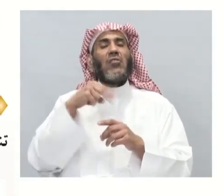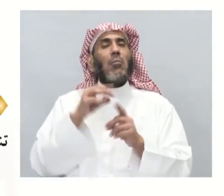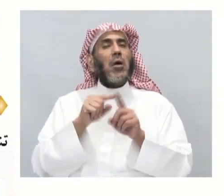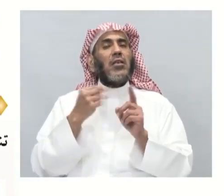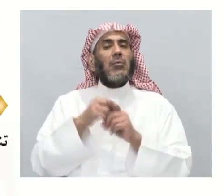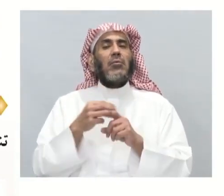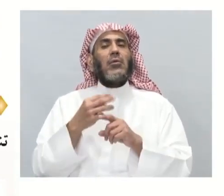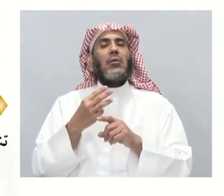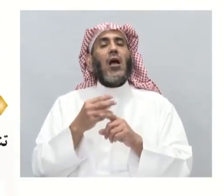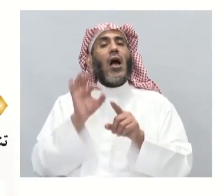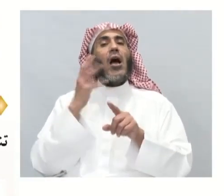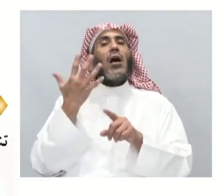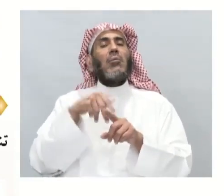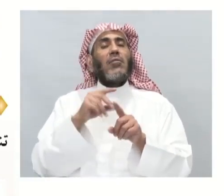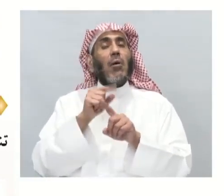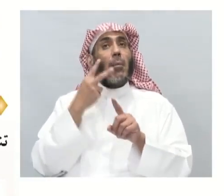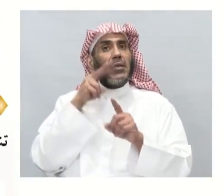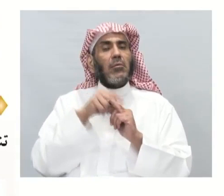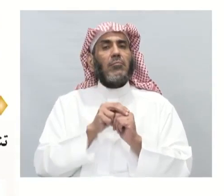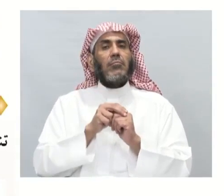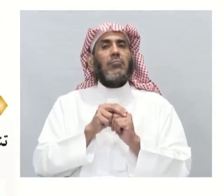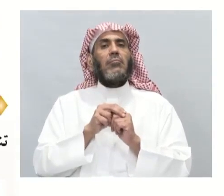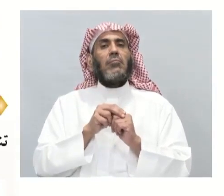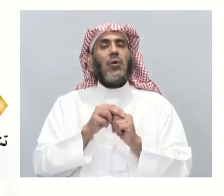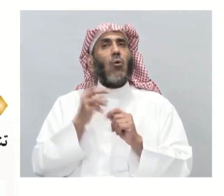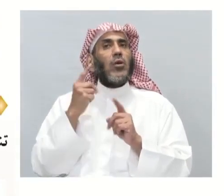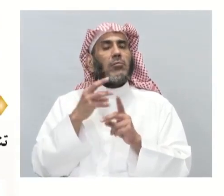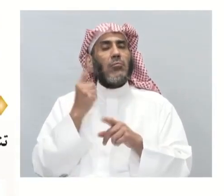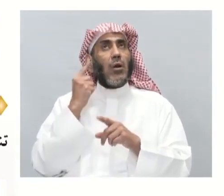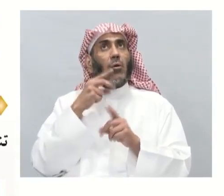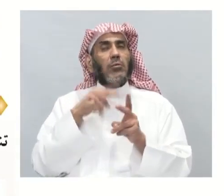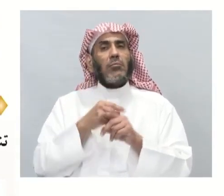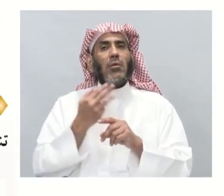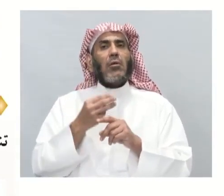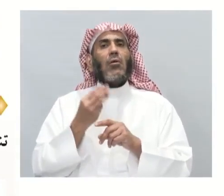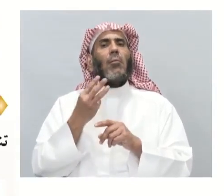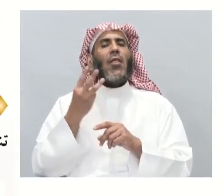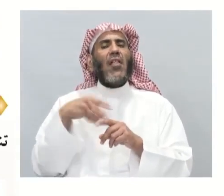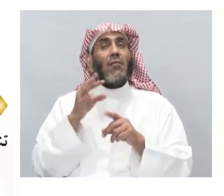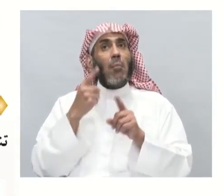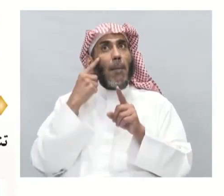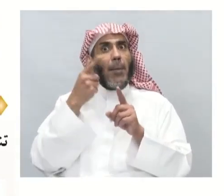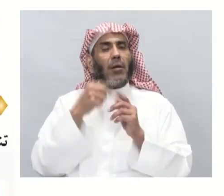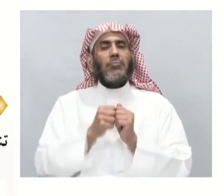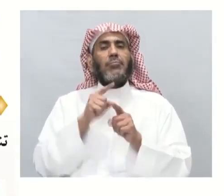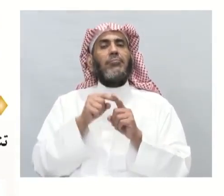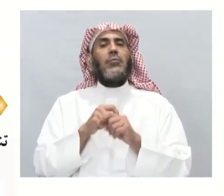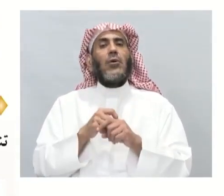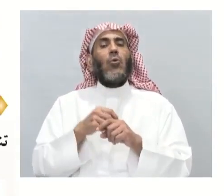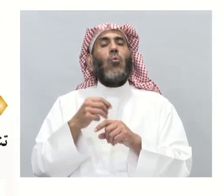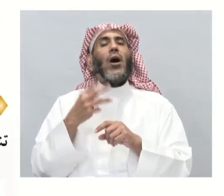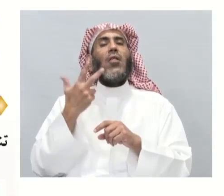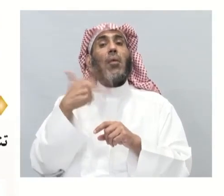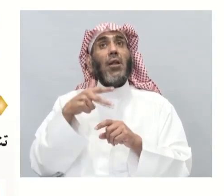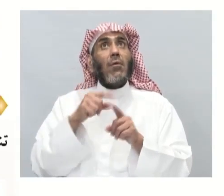نسمع 50% مما نرى ونسمع قبلها 30% مما نرى و 80%